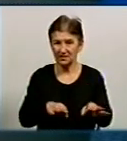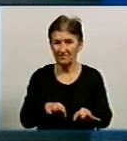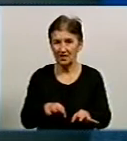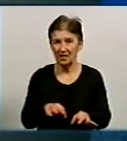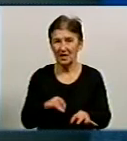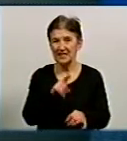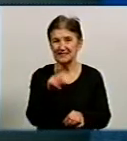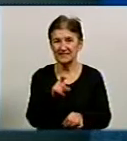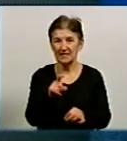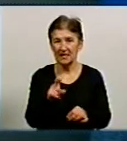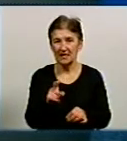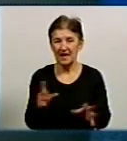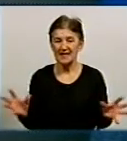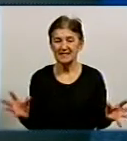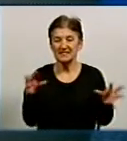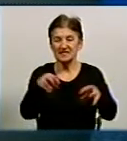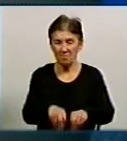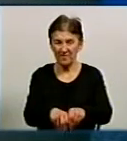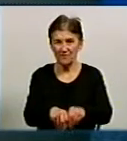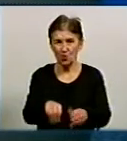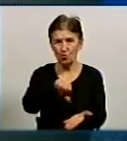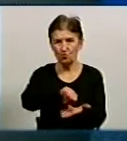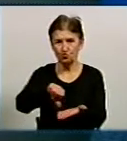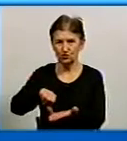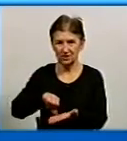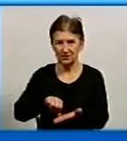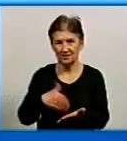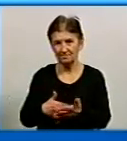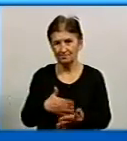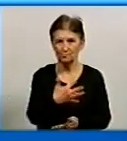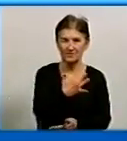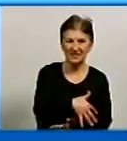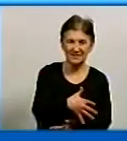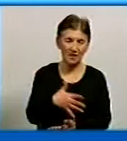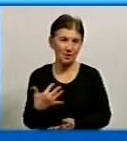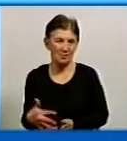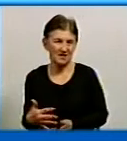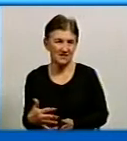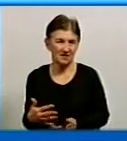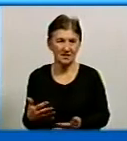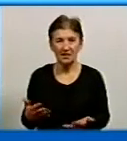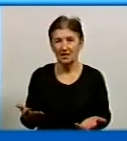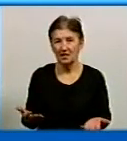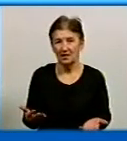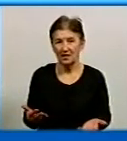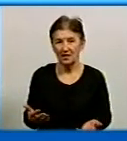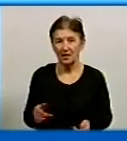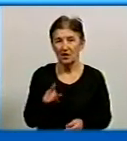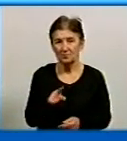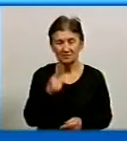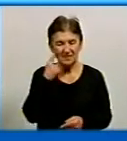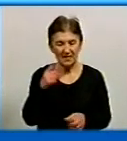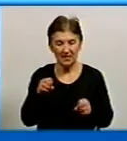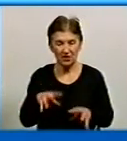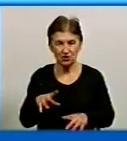скажімо, співучастю комерційних організацій. 50 на 50, про які співвідношення ставили? Про це ми вирішили поговорити